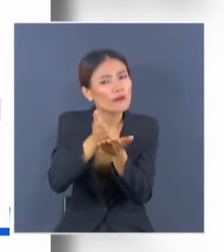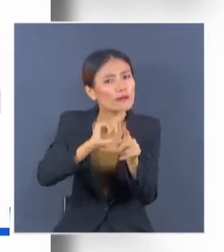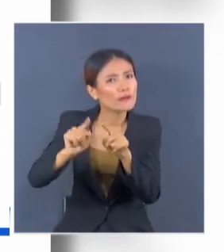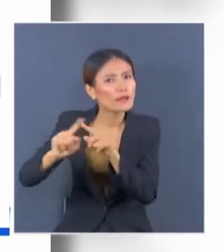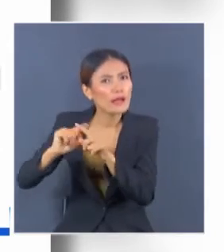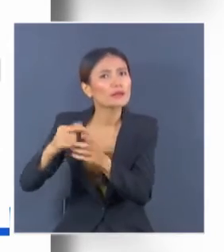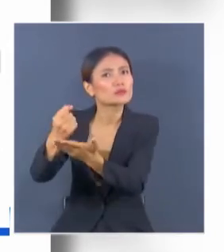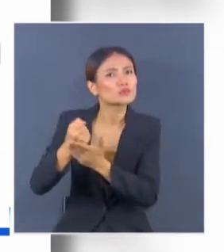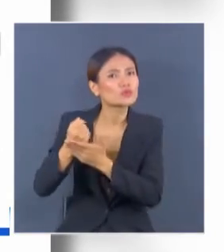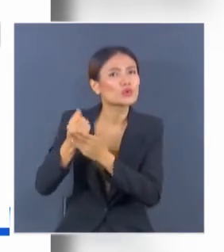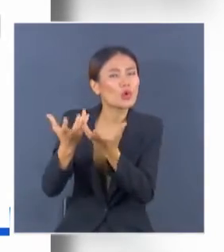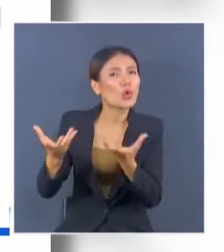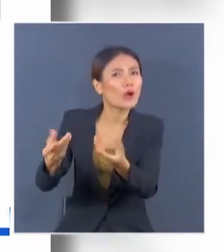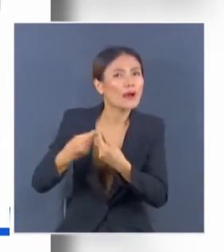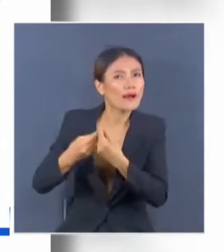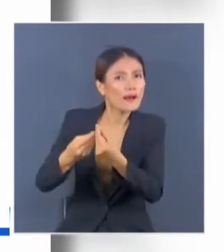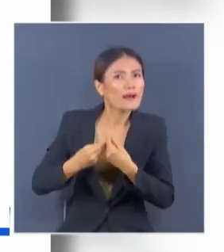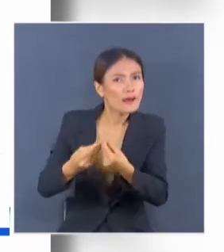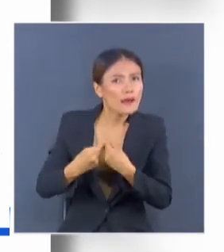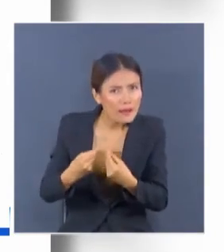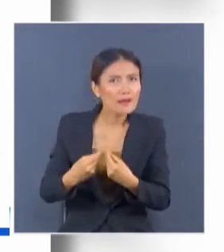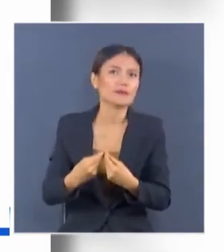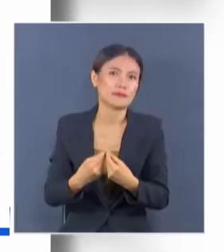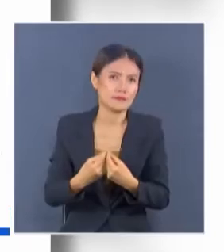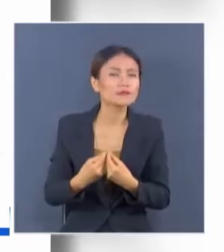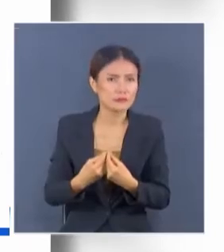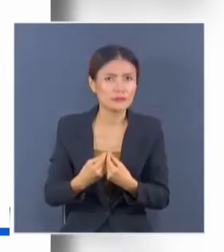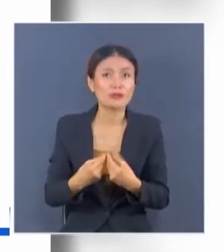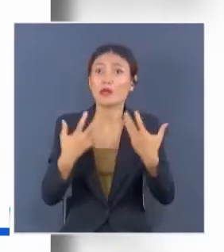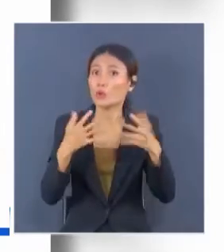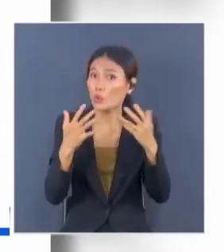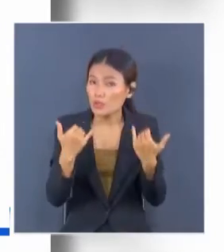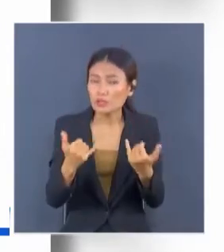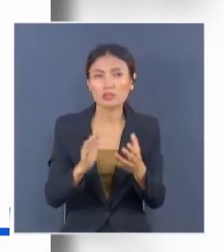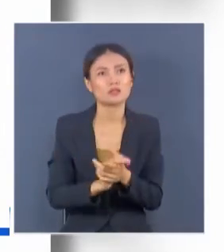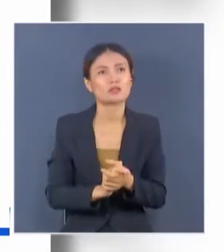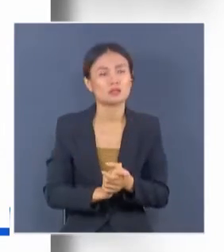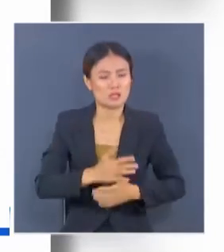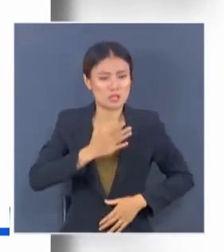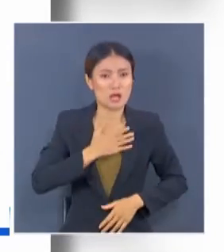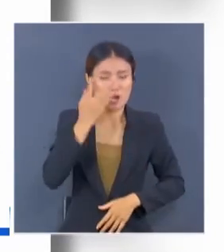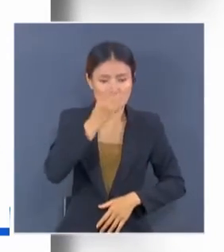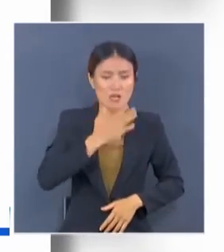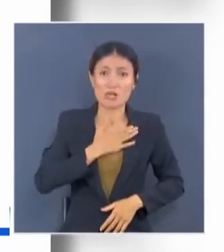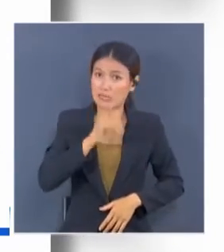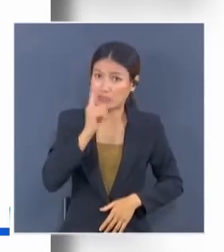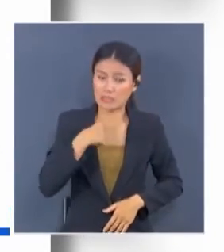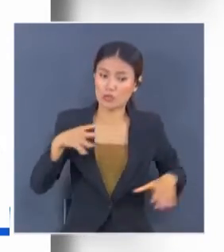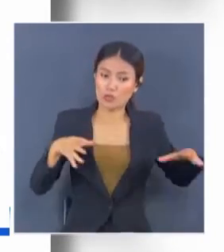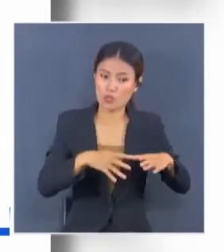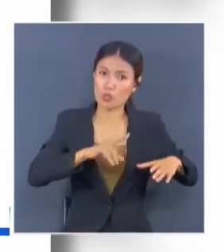ใหญ่มีอยู่แล้วแล้วก็ได้นำมาช่วยเหลือกันตามกำลังที่มีค่ะพร้อมทิ้งท้ายว่าทางทีมโตโน่เป็นผู้จัดหาอุปกรณ์มาลงด้วยตัวเอง